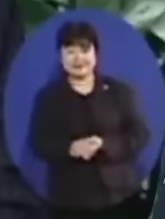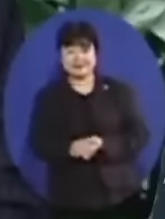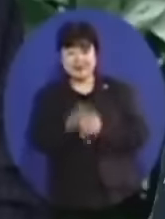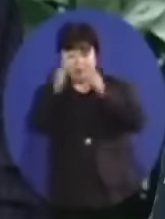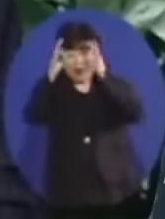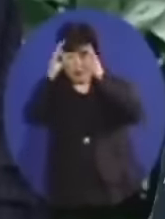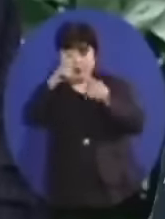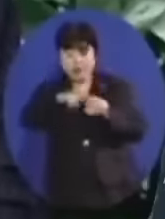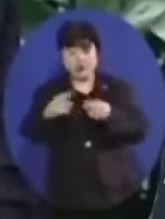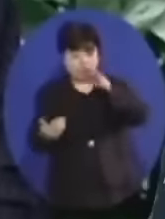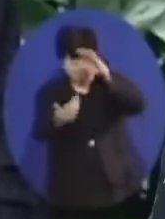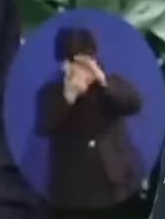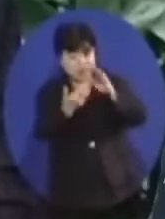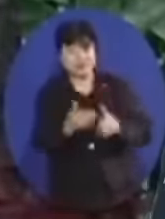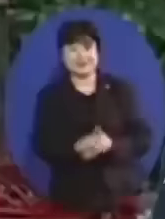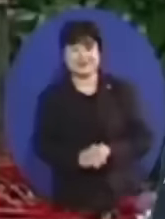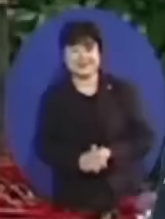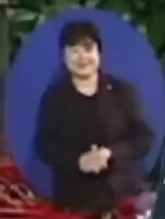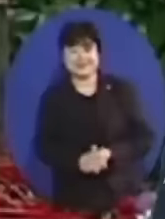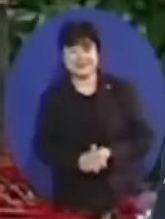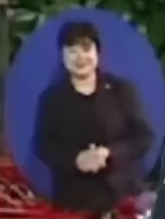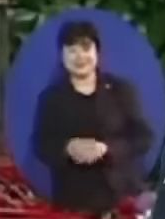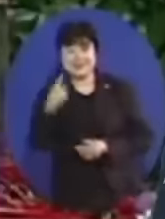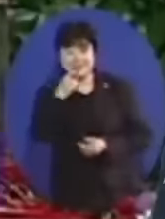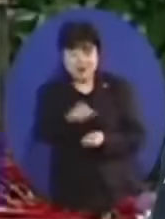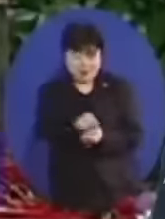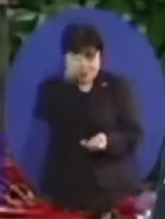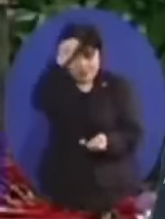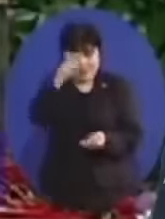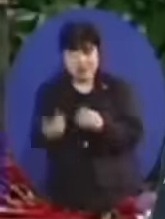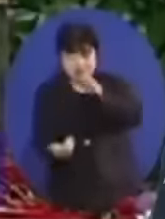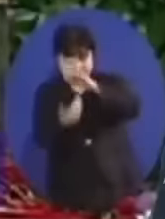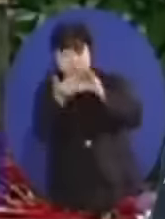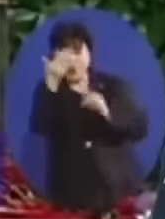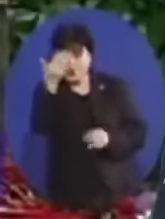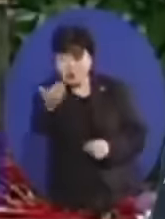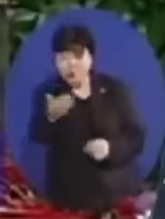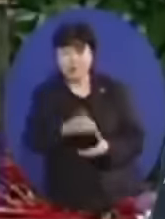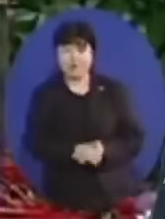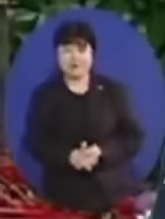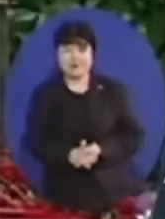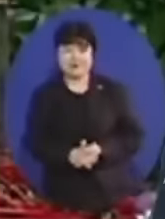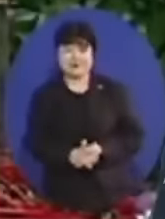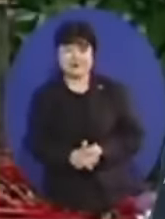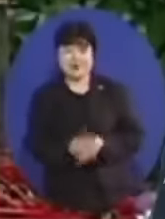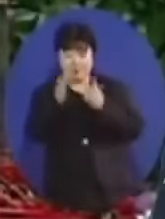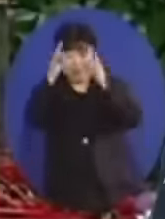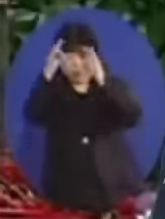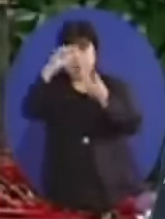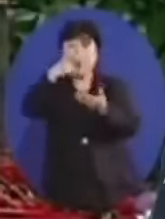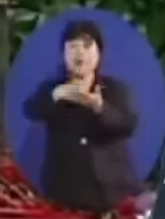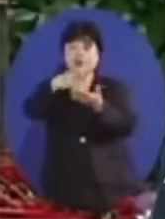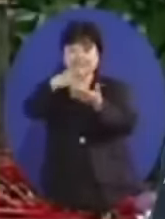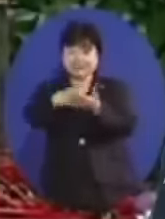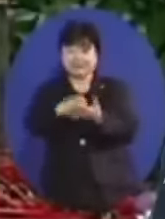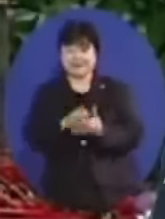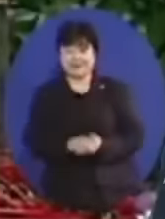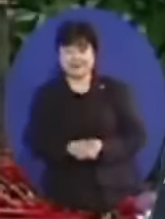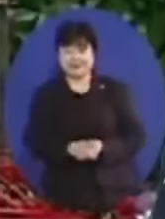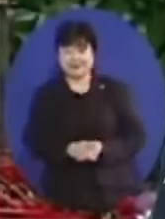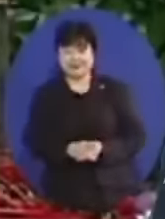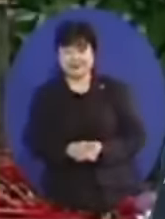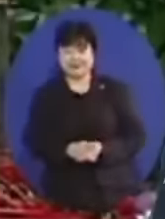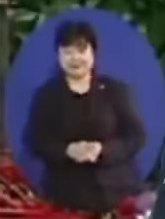바라보이는 대로 되는 것입니다. 내 입을 크게 열라 내가 채우려는 것도 바로 바라보는 법칙입니다. 안 이루어진